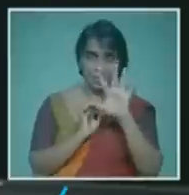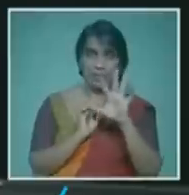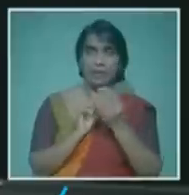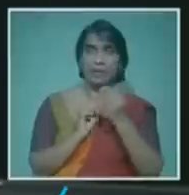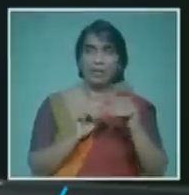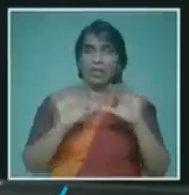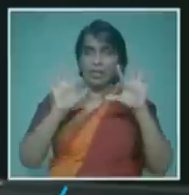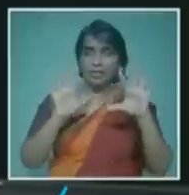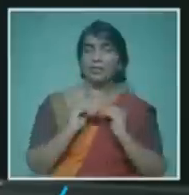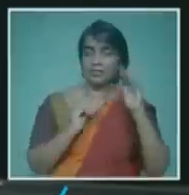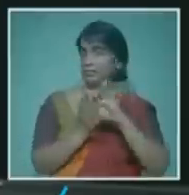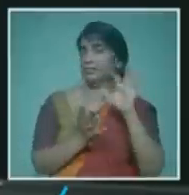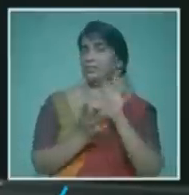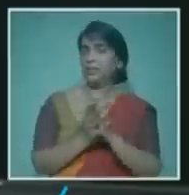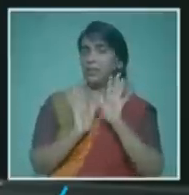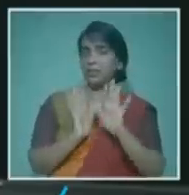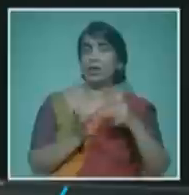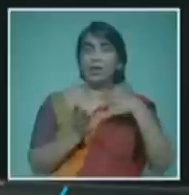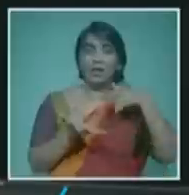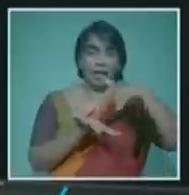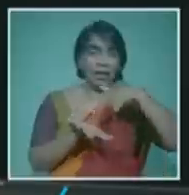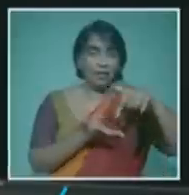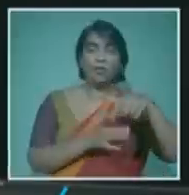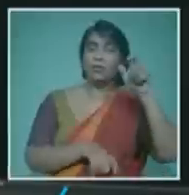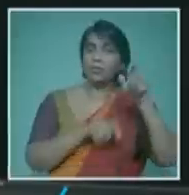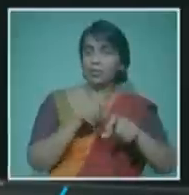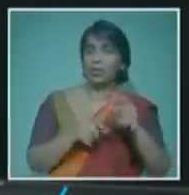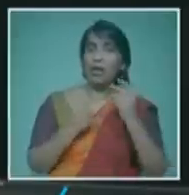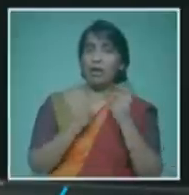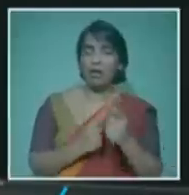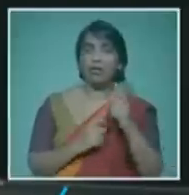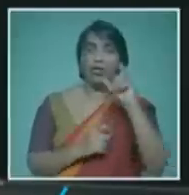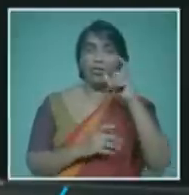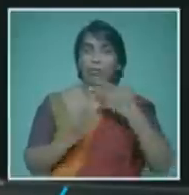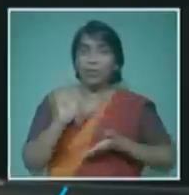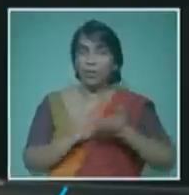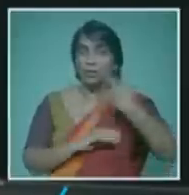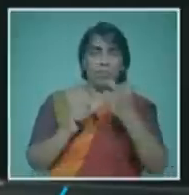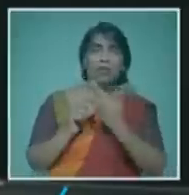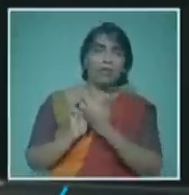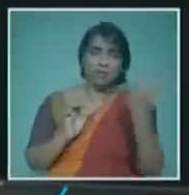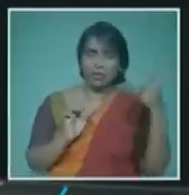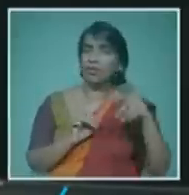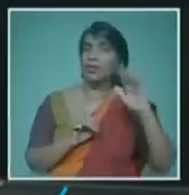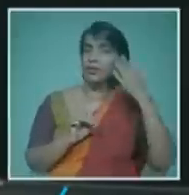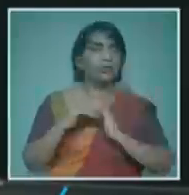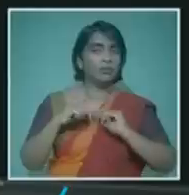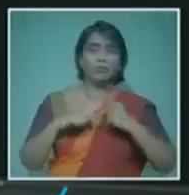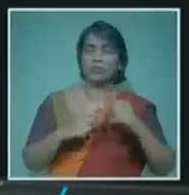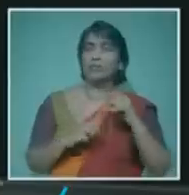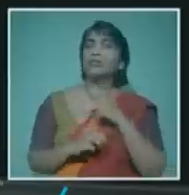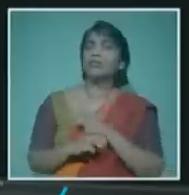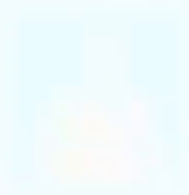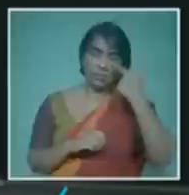එක දැන් 10ක් කරන්න තීන්දු කළා තිනවා නමුත් නගර ආසන්නයේ ඉන්න කෙනෙකුට හදිසියෙ කොළඹ 6ක් යන උන ගිහිල්ලා එනකොට තෙල් ටික අවසන් විශේෂ අවධානය යොමු කළා ඒ